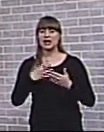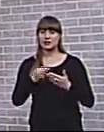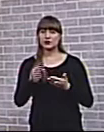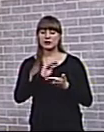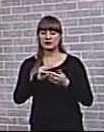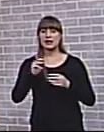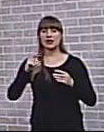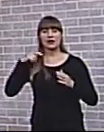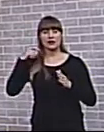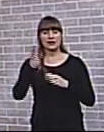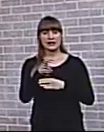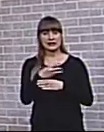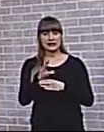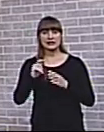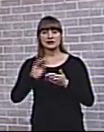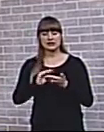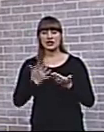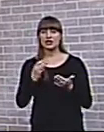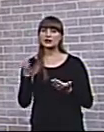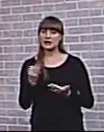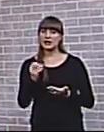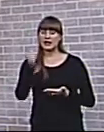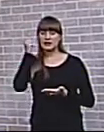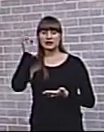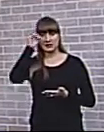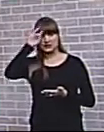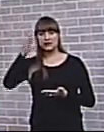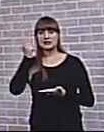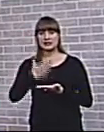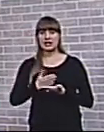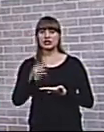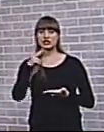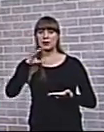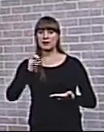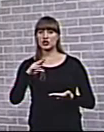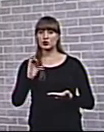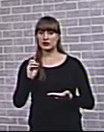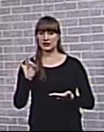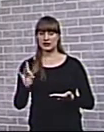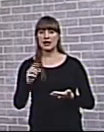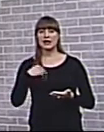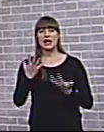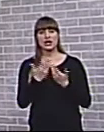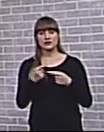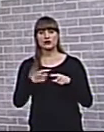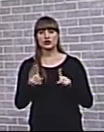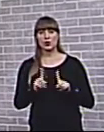написал киносценарий, которым заинтересовался известный столичный продюсер. Я рассчитываю, что эту